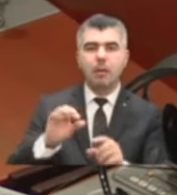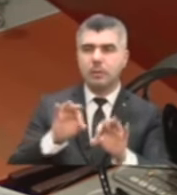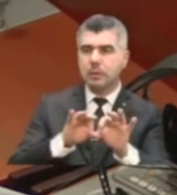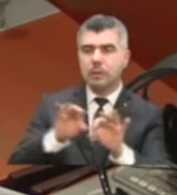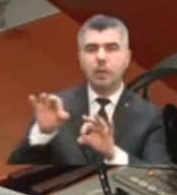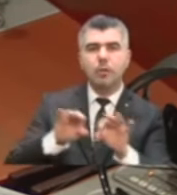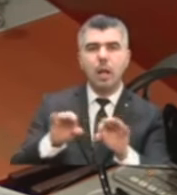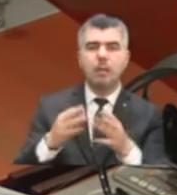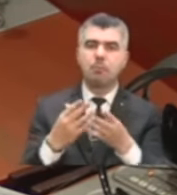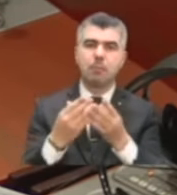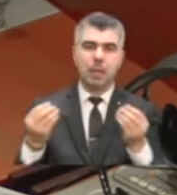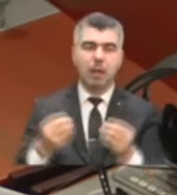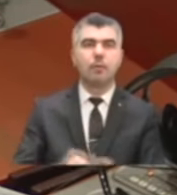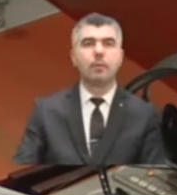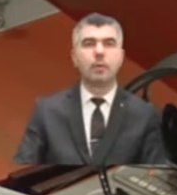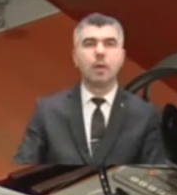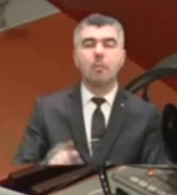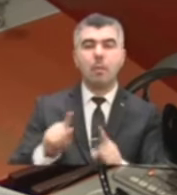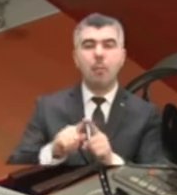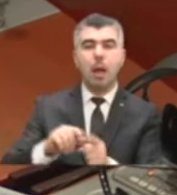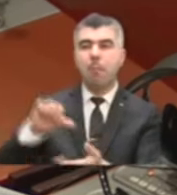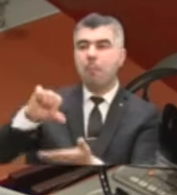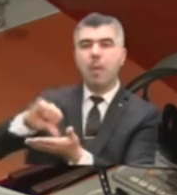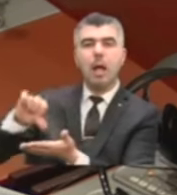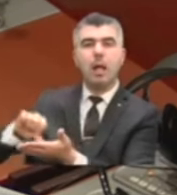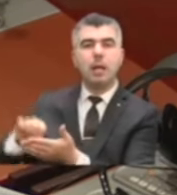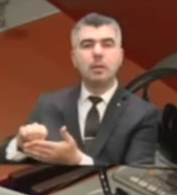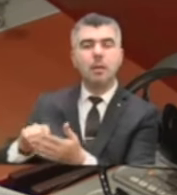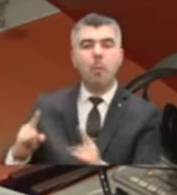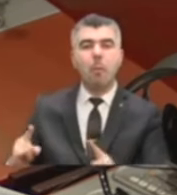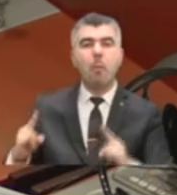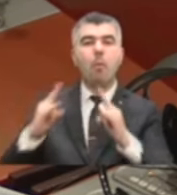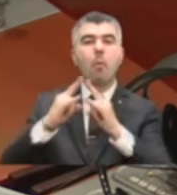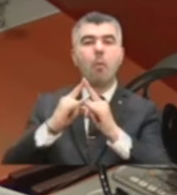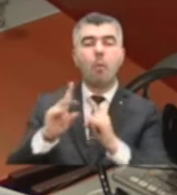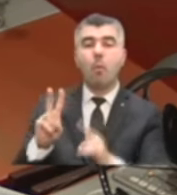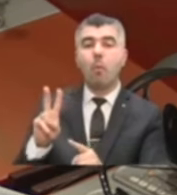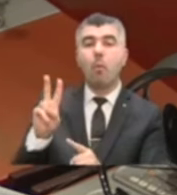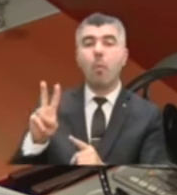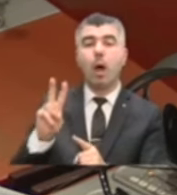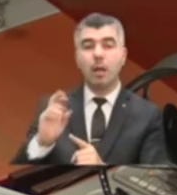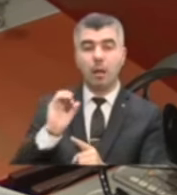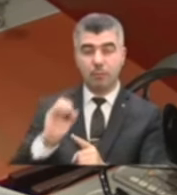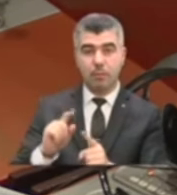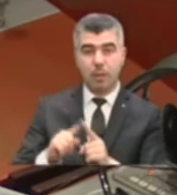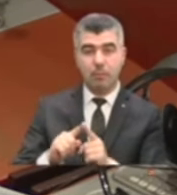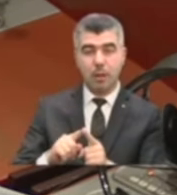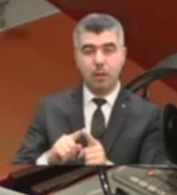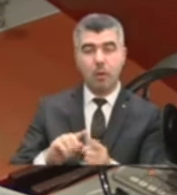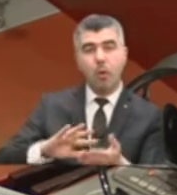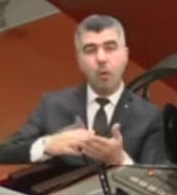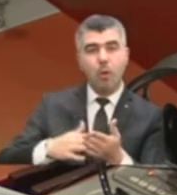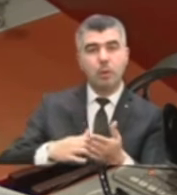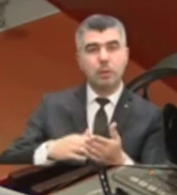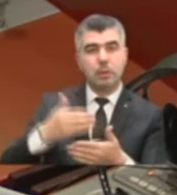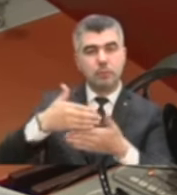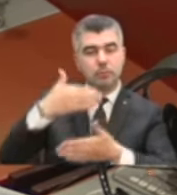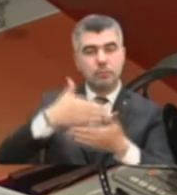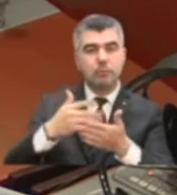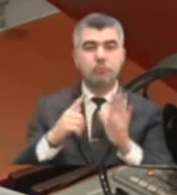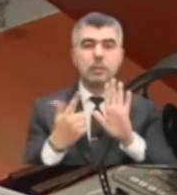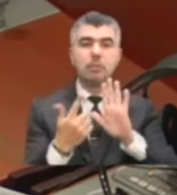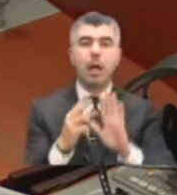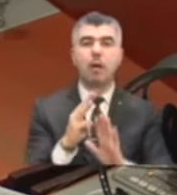الإجراءات. بخصوص جاهزية مراكز التخييم، نذكر بأن إعداد الشبكة الوطنية لمراكز التخييم القارة والتي حددت في 37